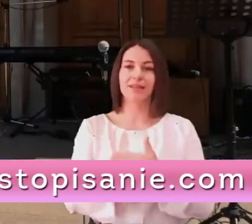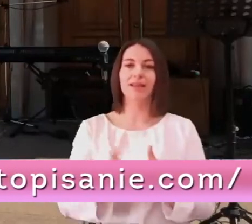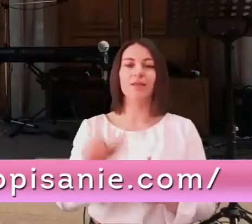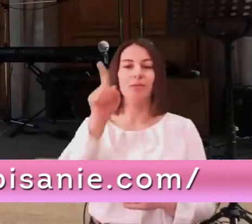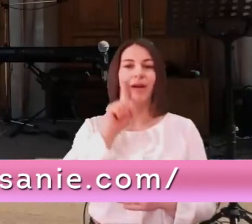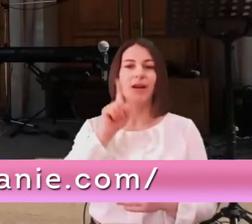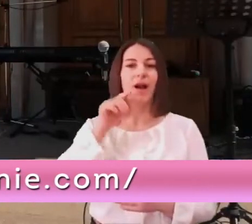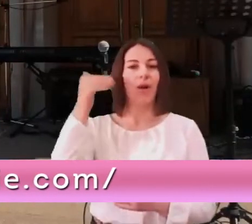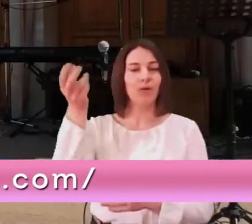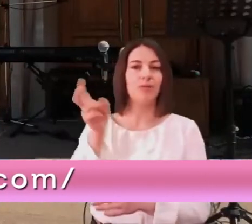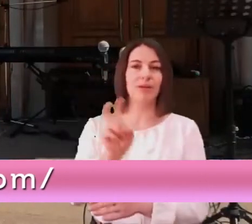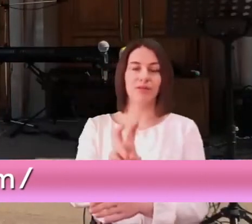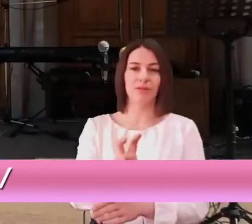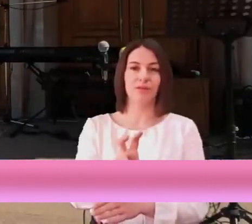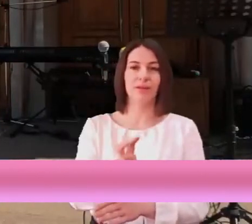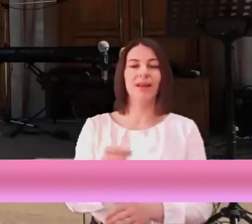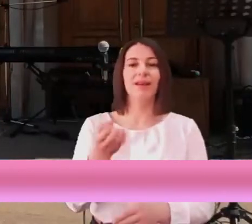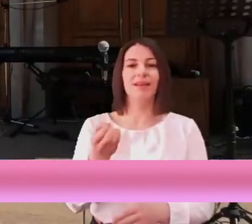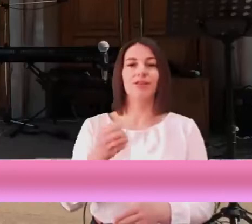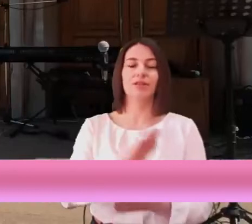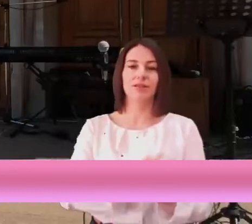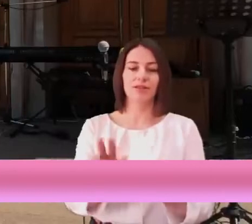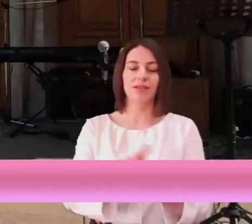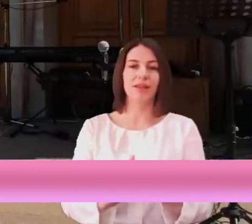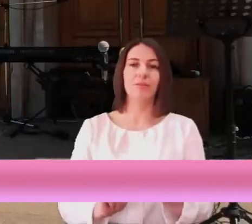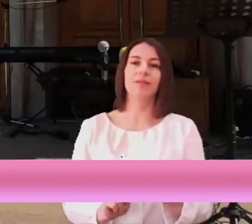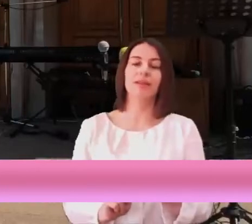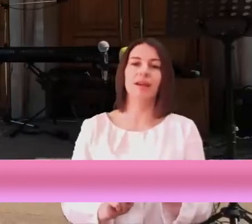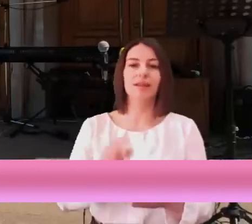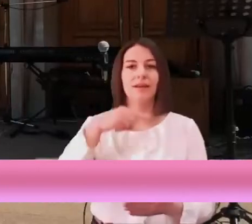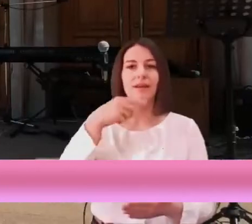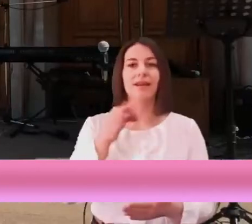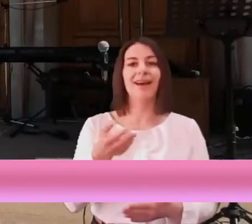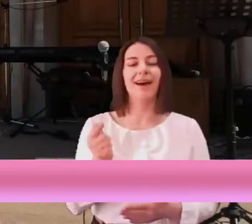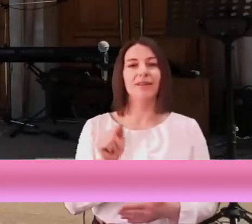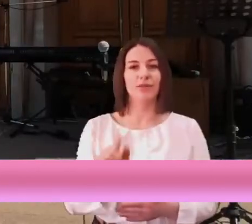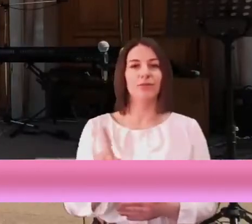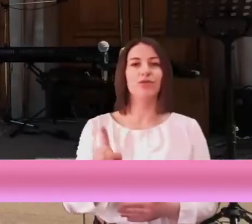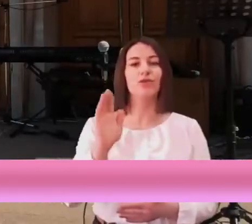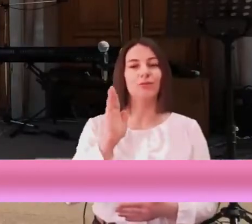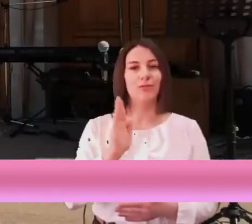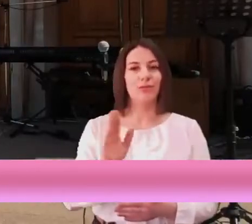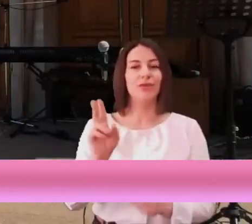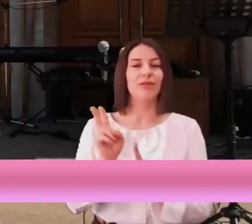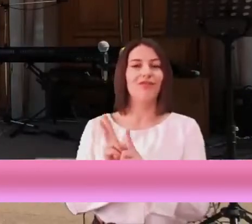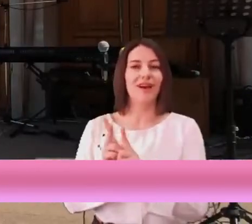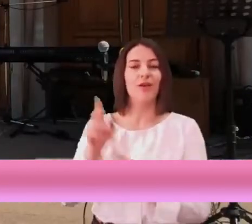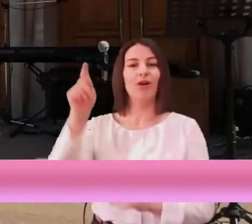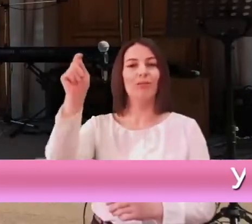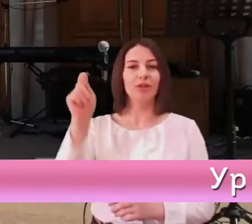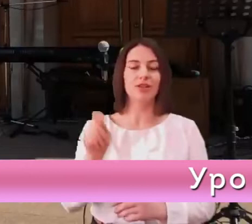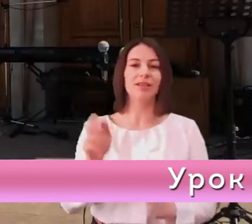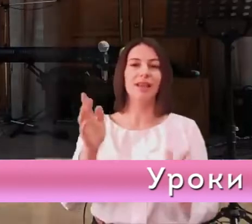придет. И опять Священное Писание нам говорит, такой важный момент, говорит о том, что будет второе пришествие